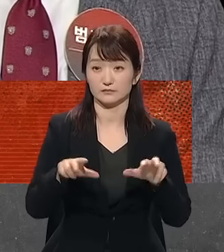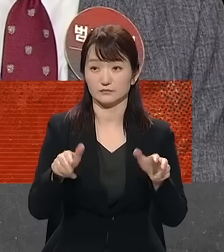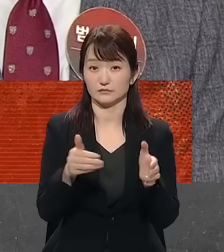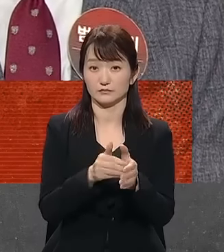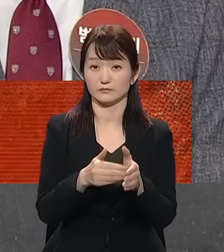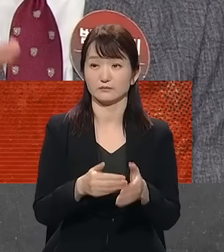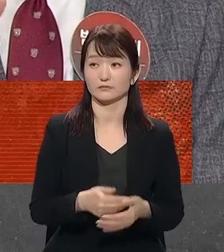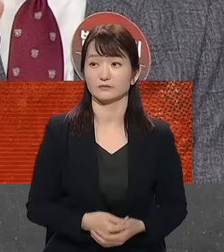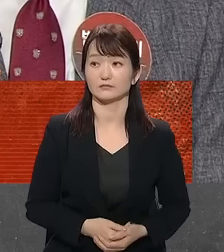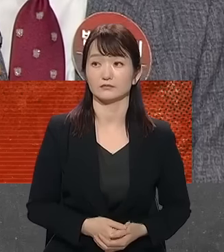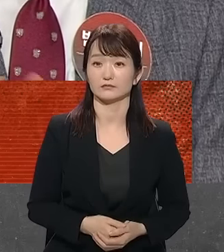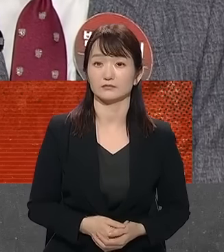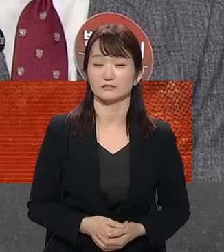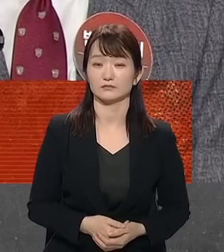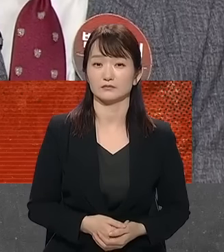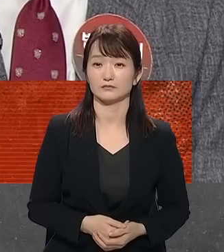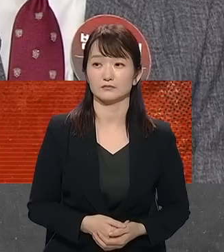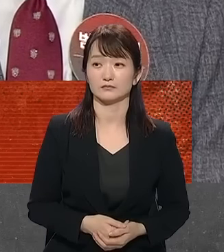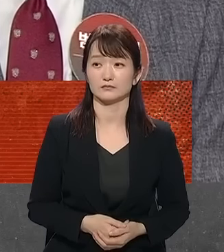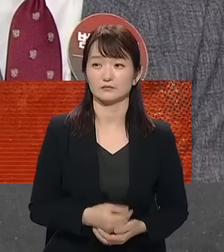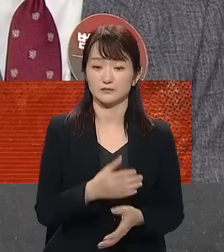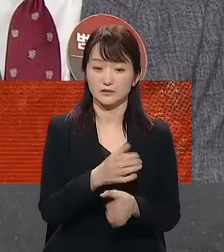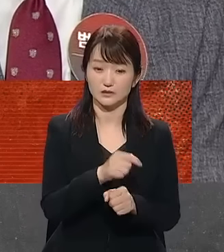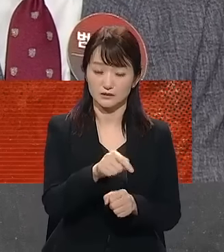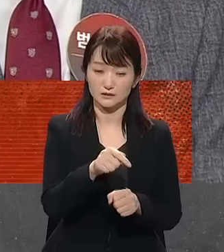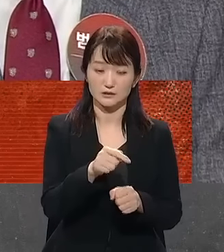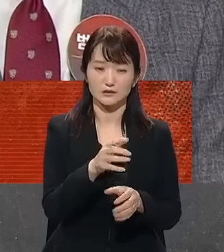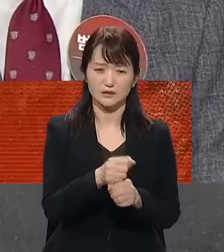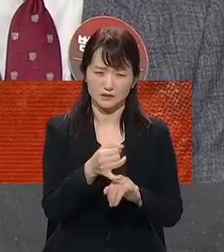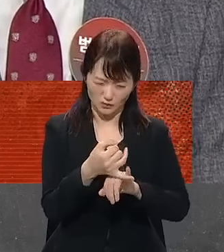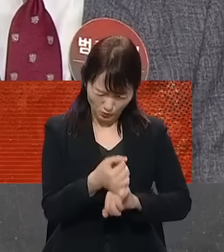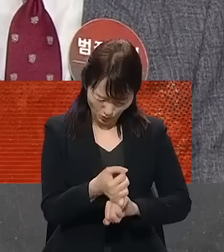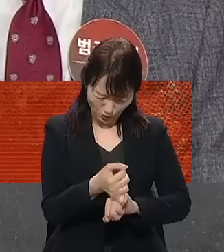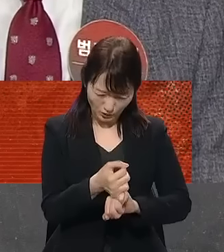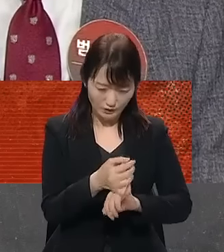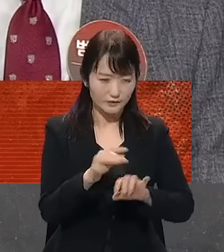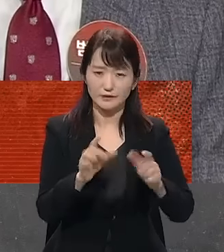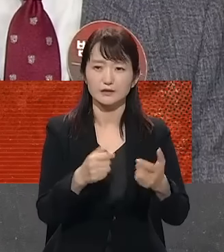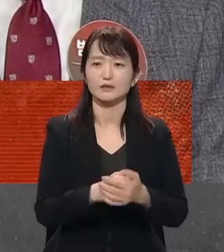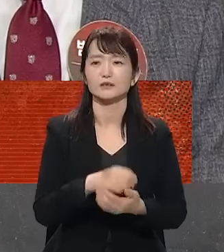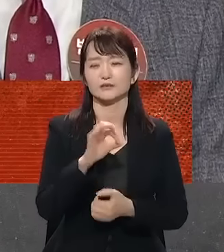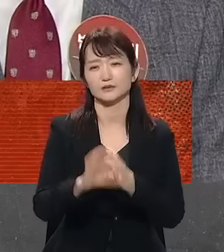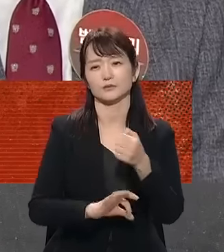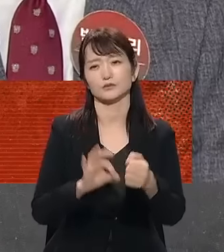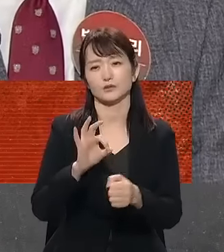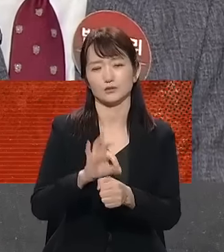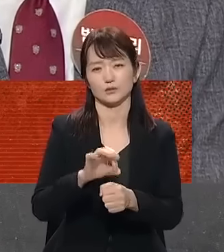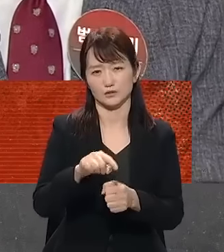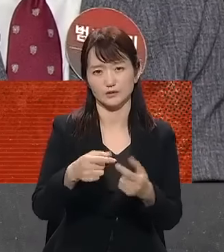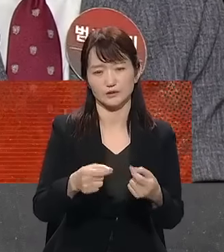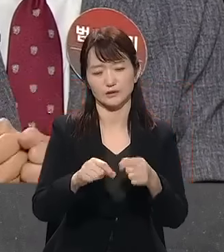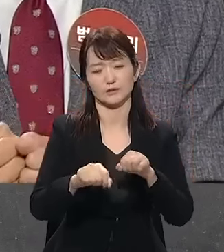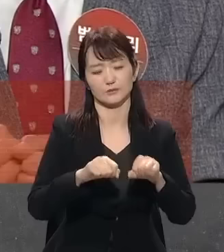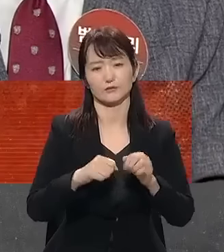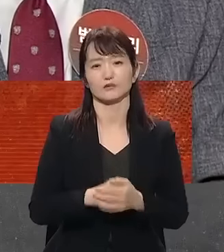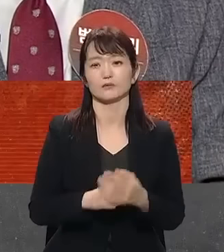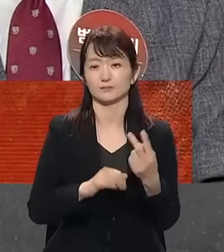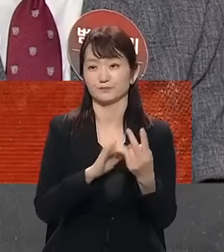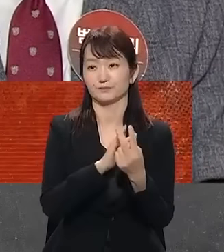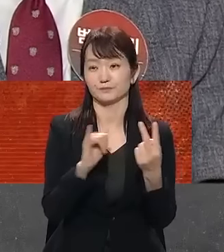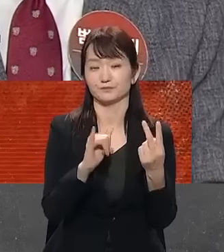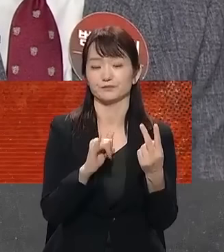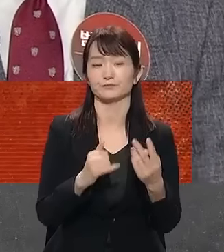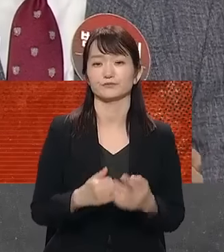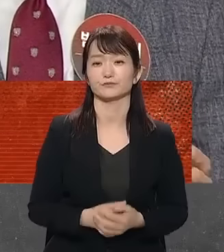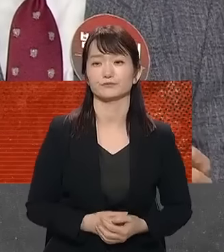이게 뭐 언제 그날이 아니면 안 되는 것도 아니고 지금까지 10년 동안 쭉 이렇게 해 왔었는데 사실은 두 사람이 이렇게